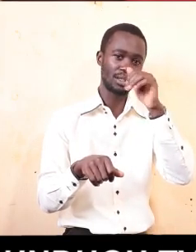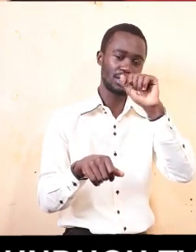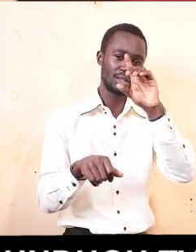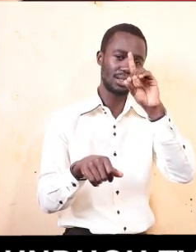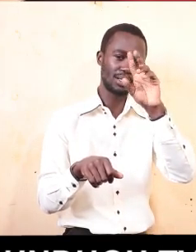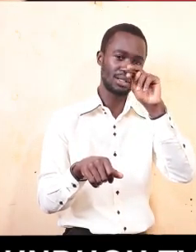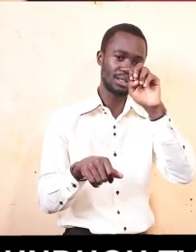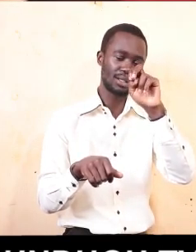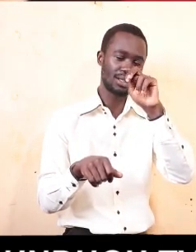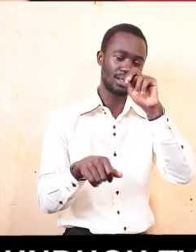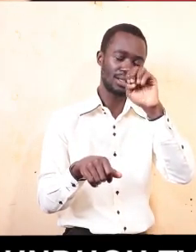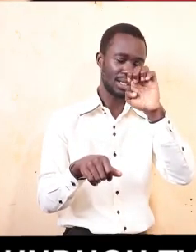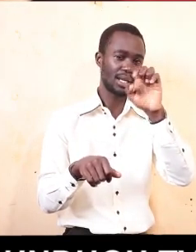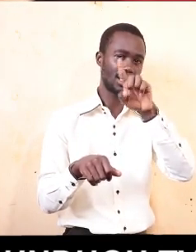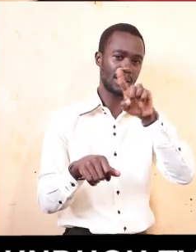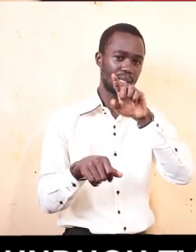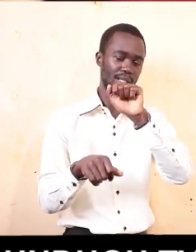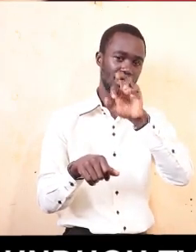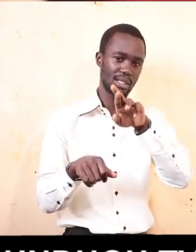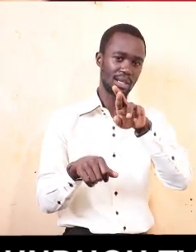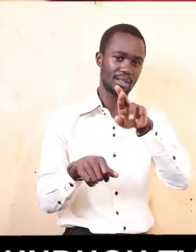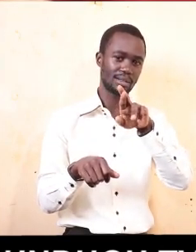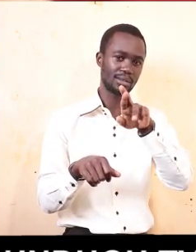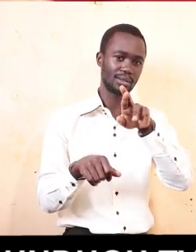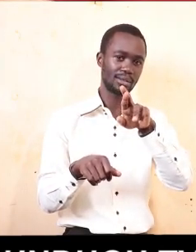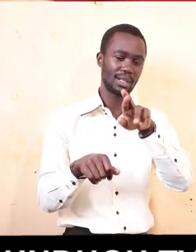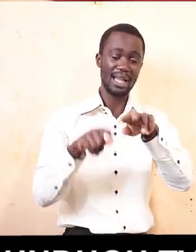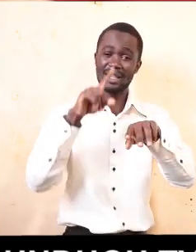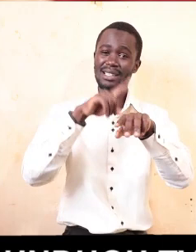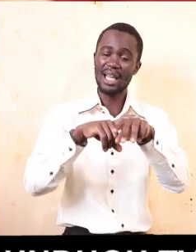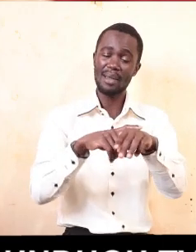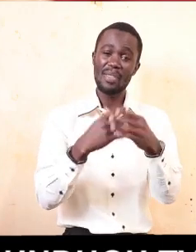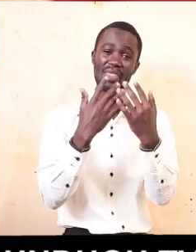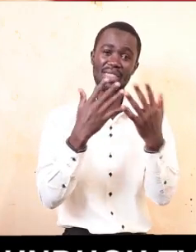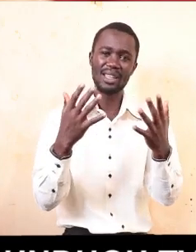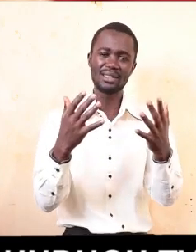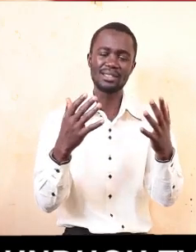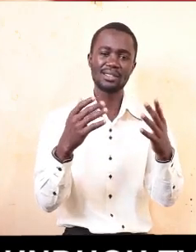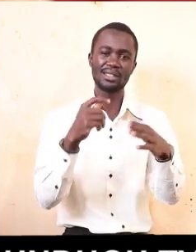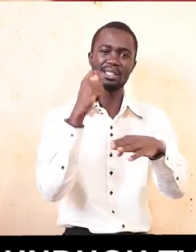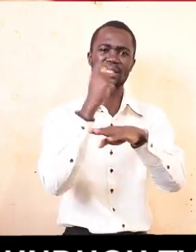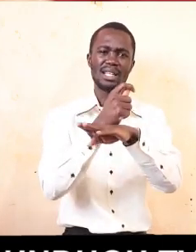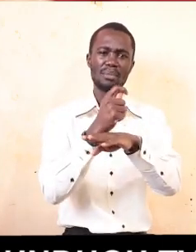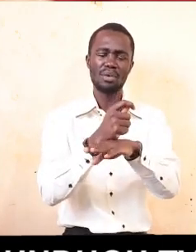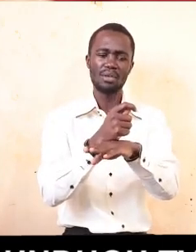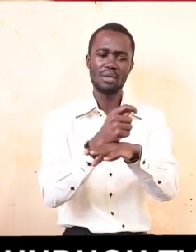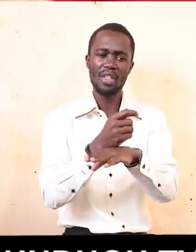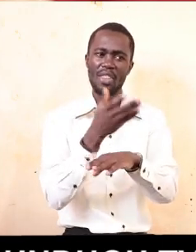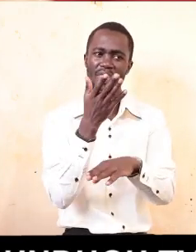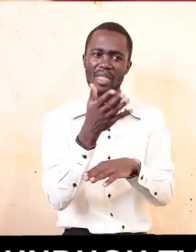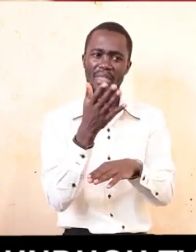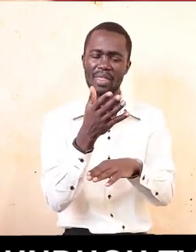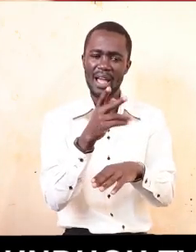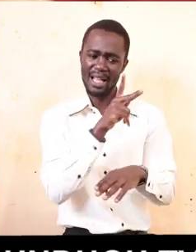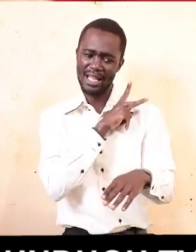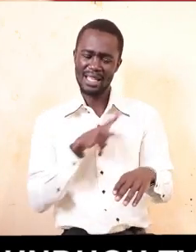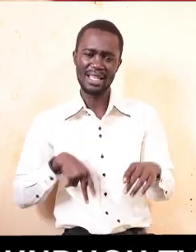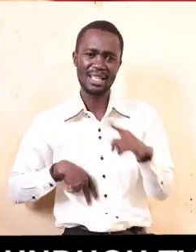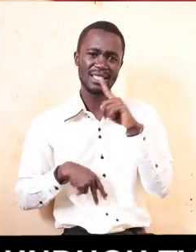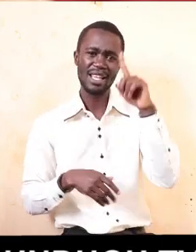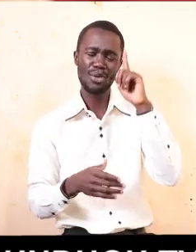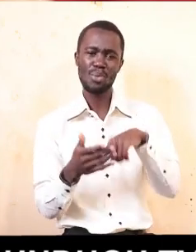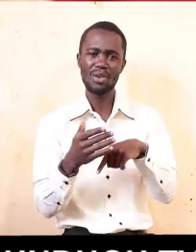vyombo vya hekalu viliwekwa kule, na mfalme akadai ya kwamba